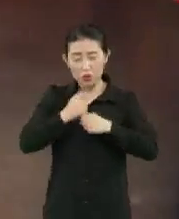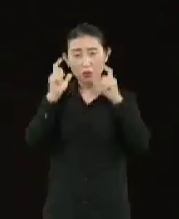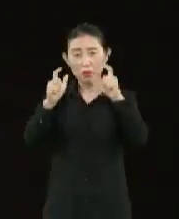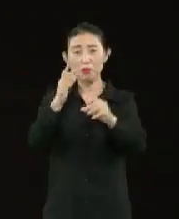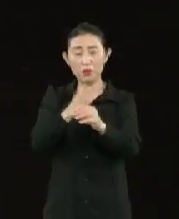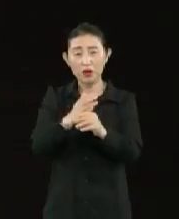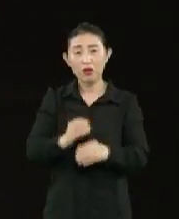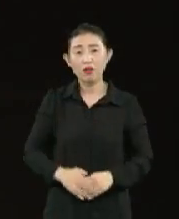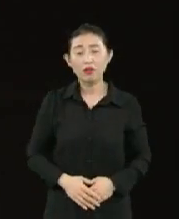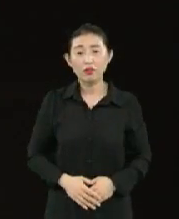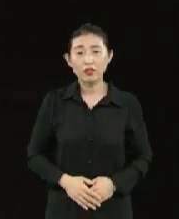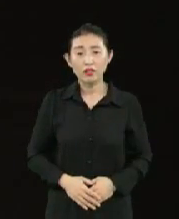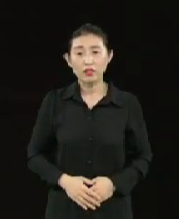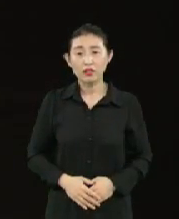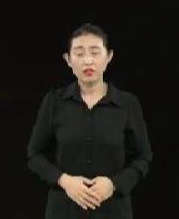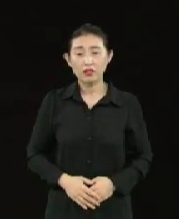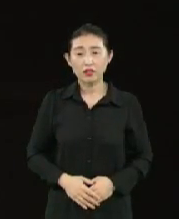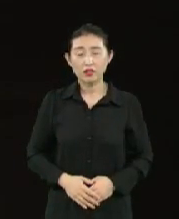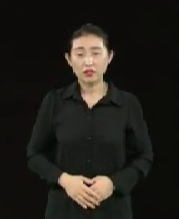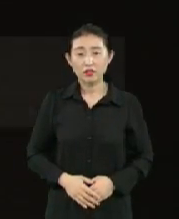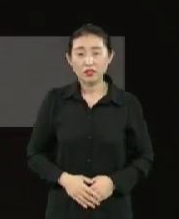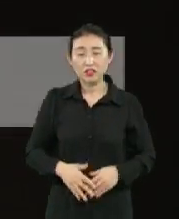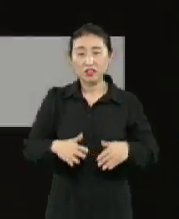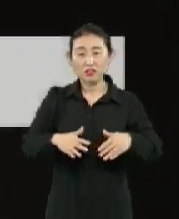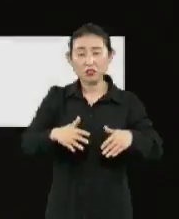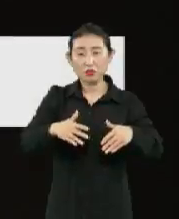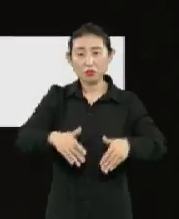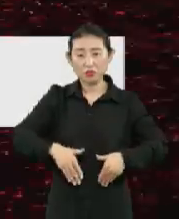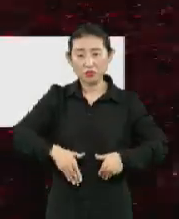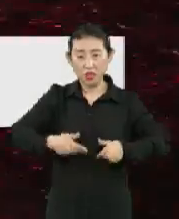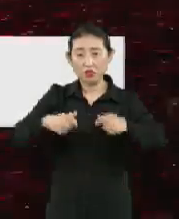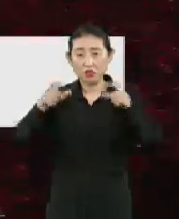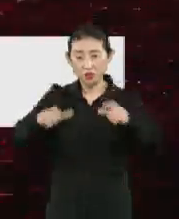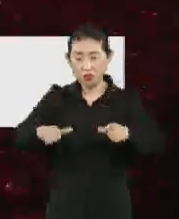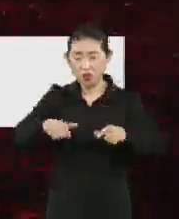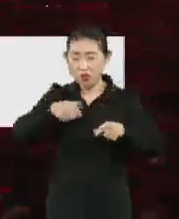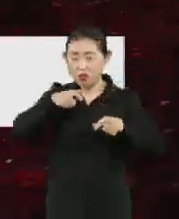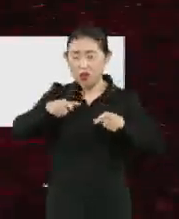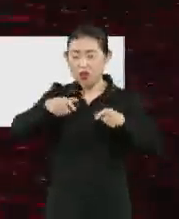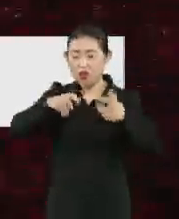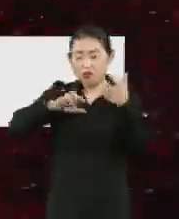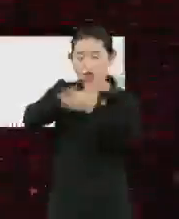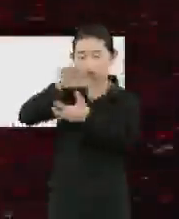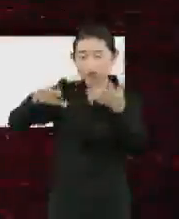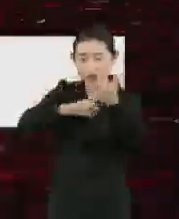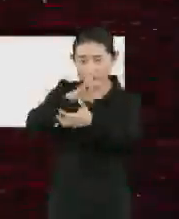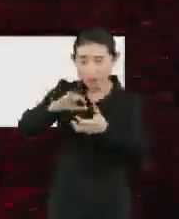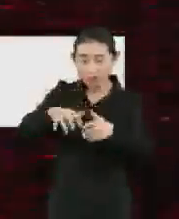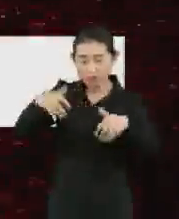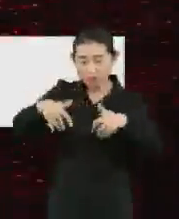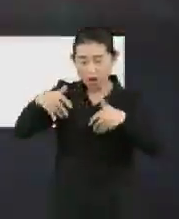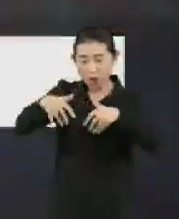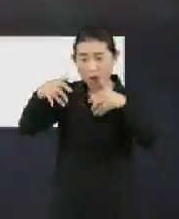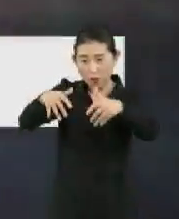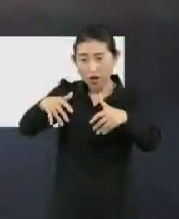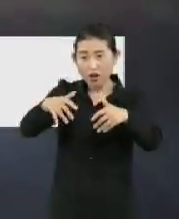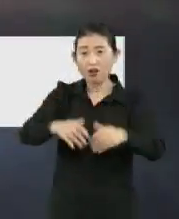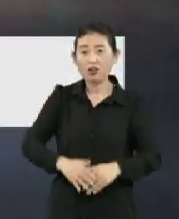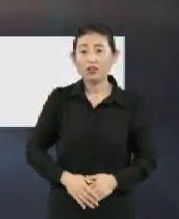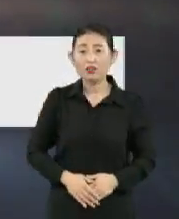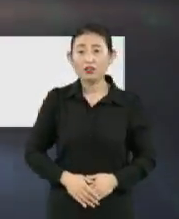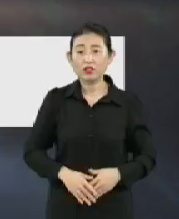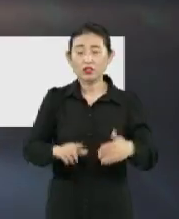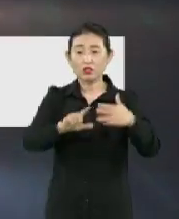내려졌습니다. 남부지방에 위치한 정체전선이 오르 내리면서 충남권에 9일까지 영향을 주겠으나